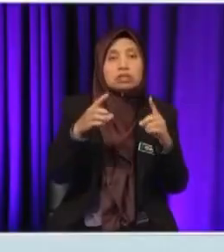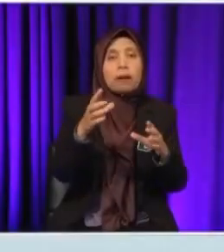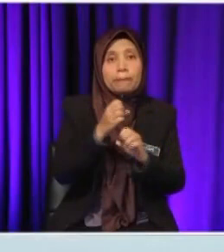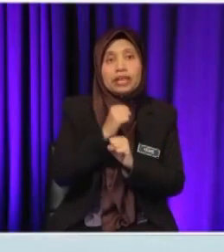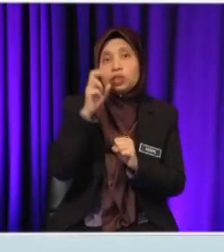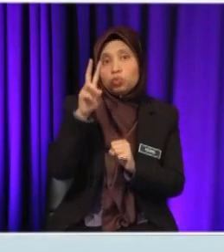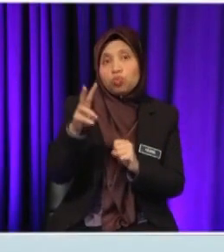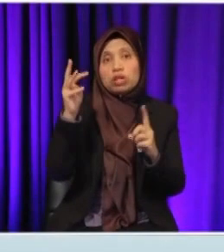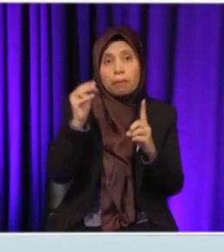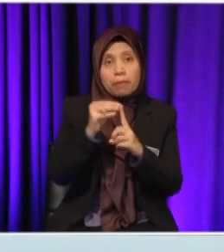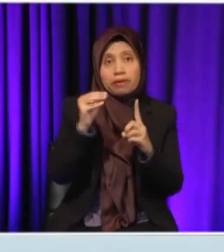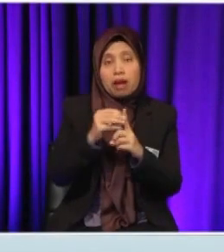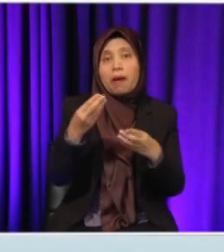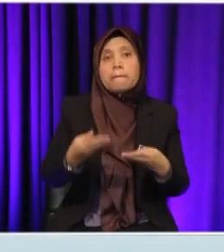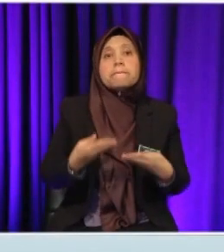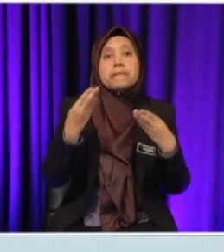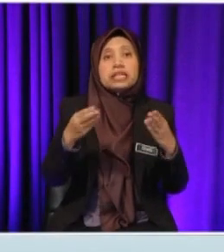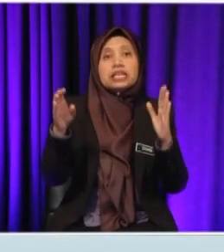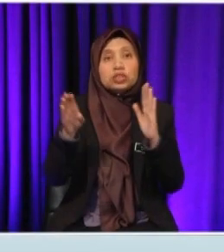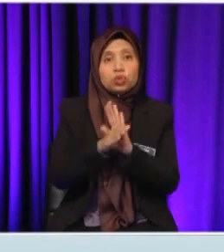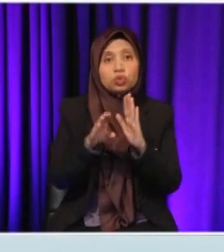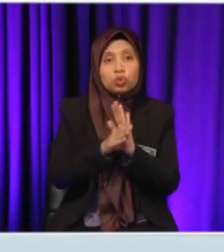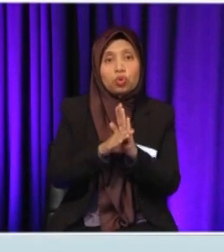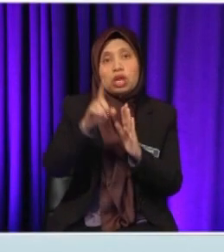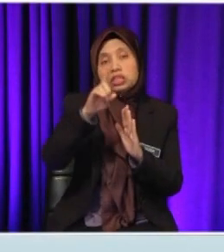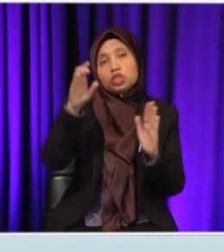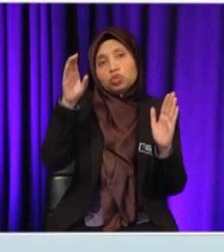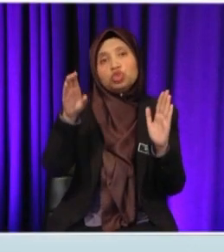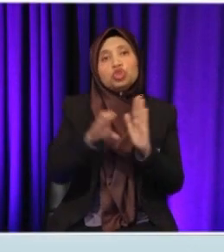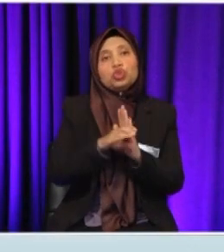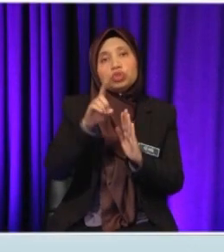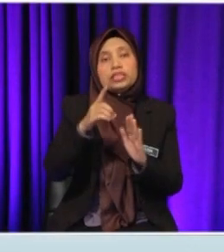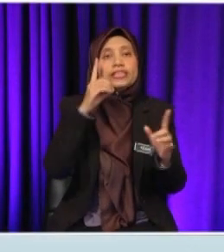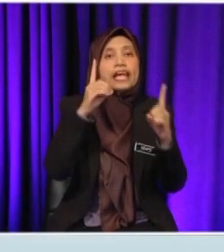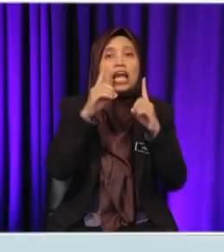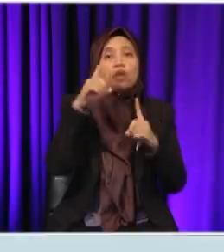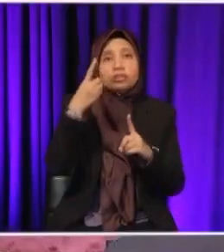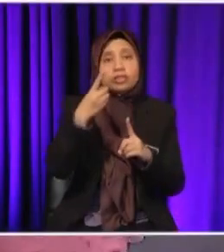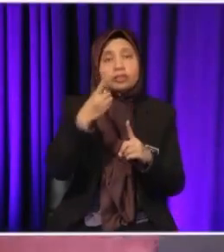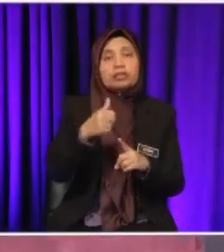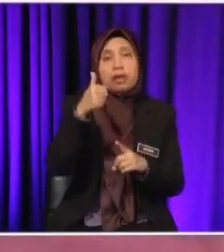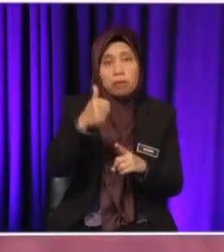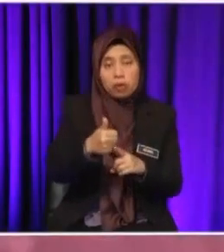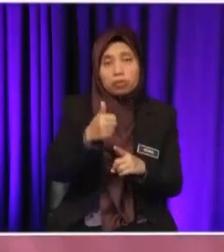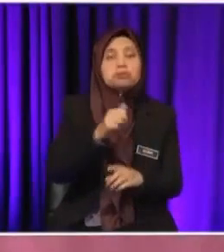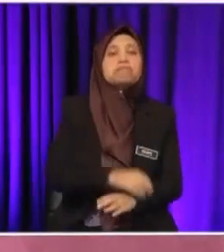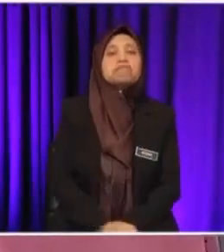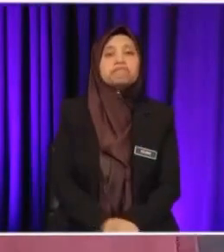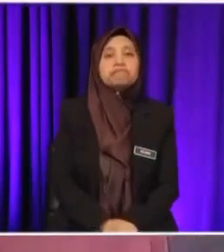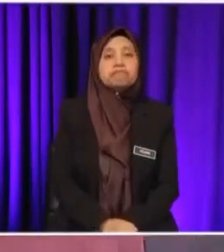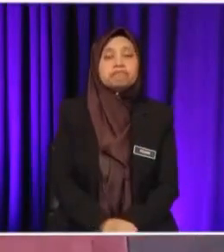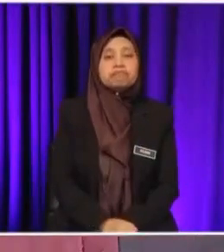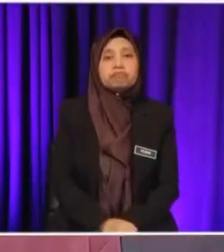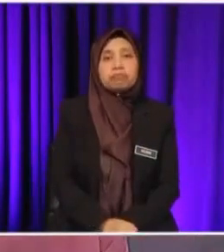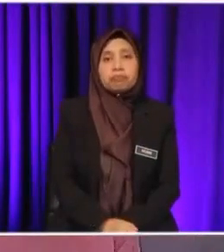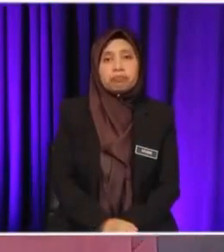dikata berikan contoh. Maknanya, dua markah, satu contoh sajalah. Dialog sahaja. Okey, bagus Marda. Itu jawapan dia. Betul